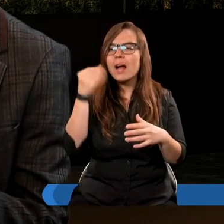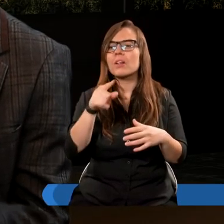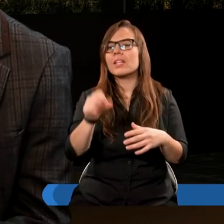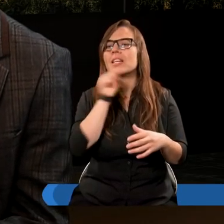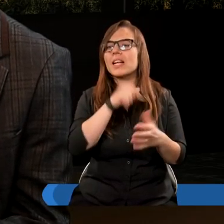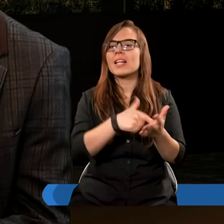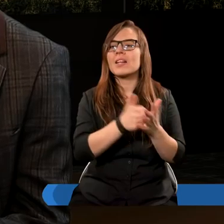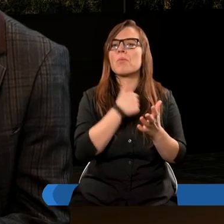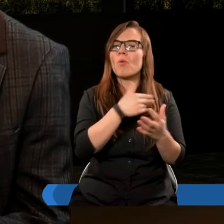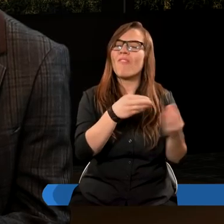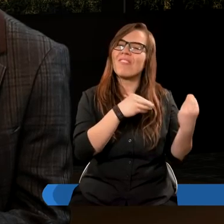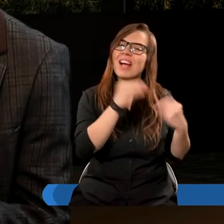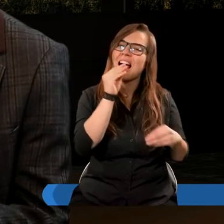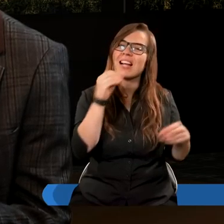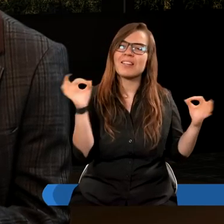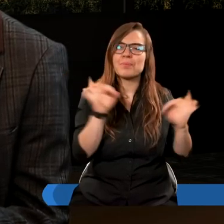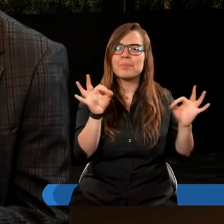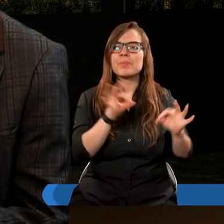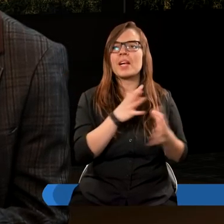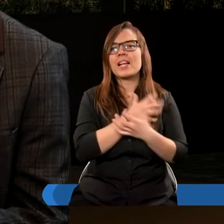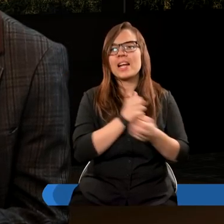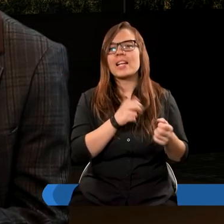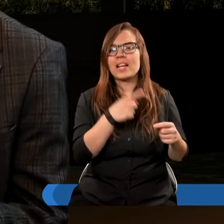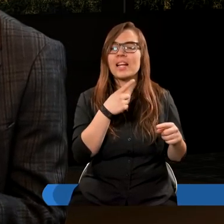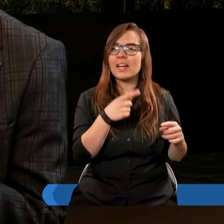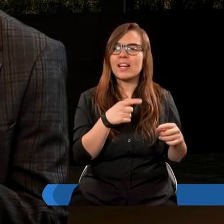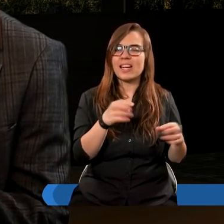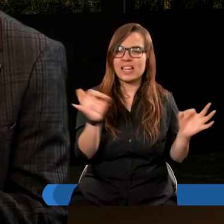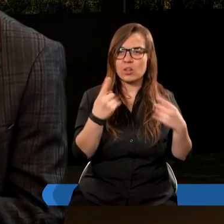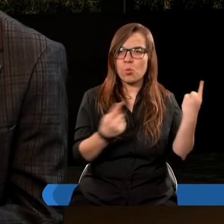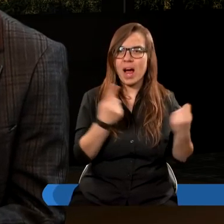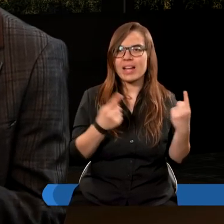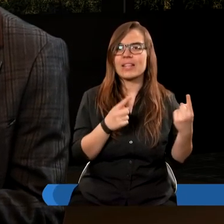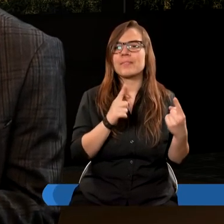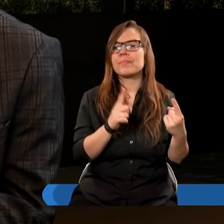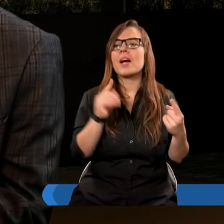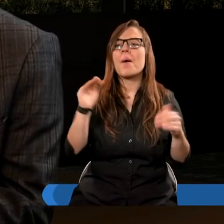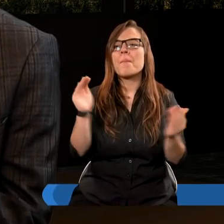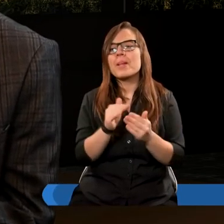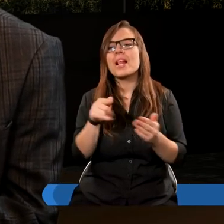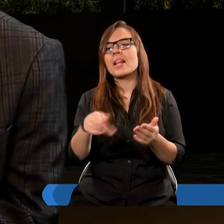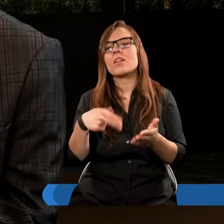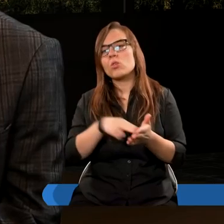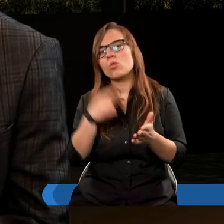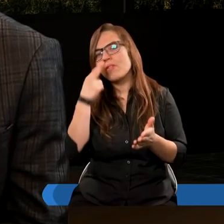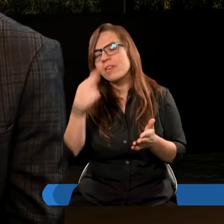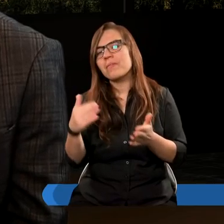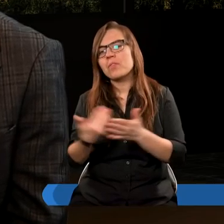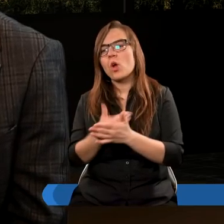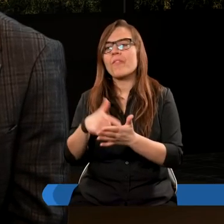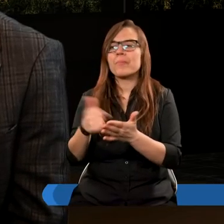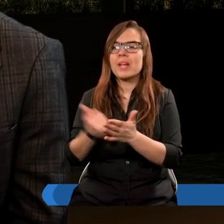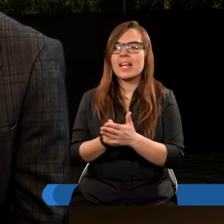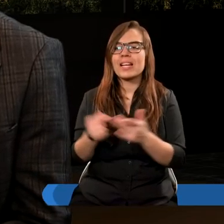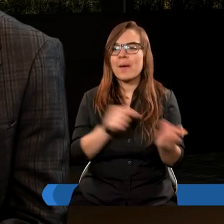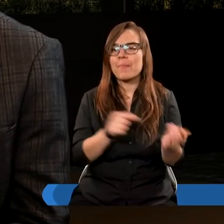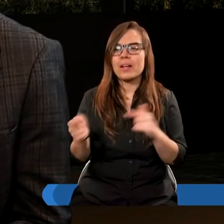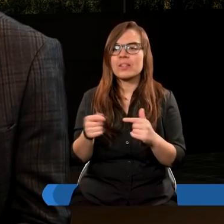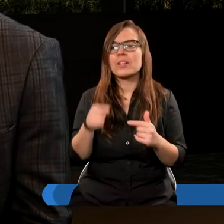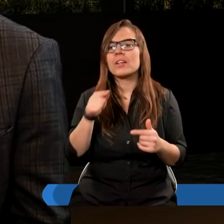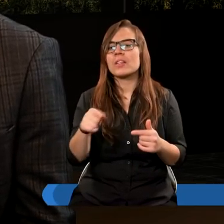Testament, to jednak więcej takich miejsc jest zdecydowanie, a mniej tych, które widzimy znowu w Nowym Testamencie. Ale